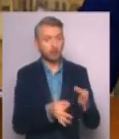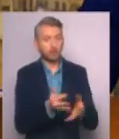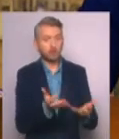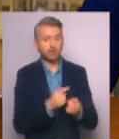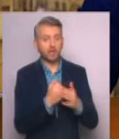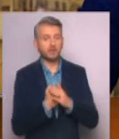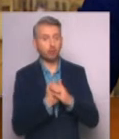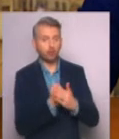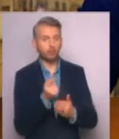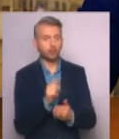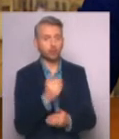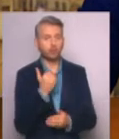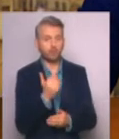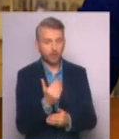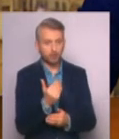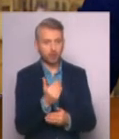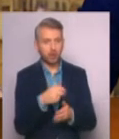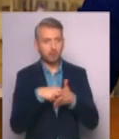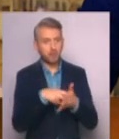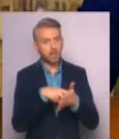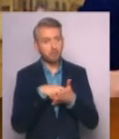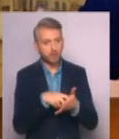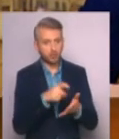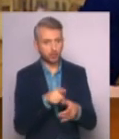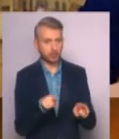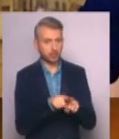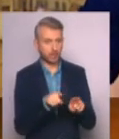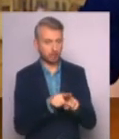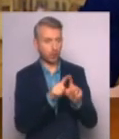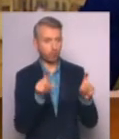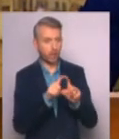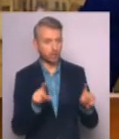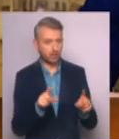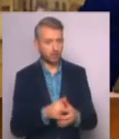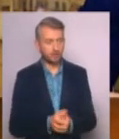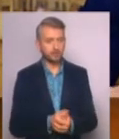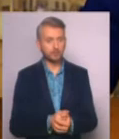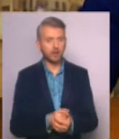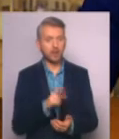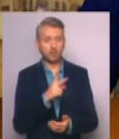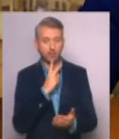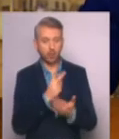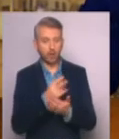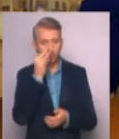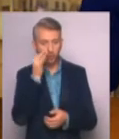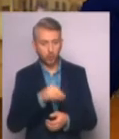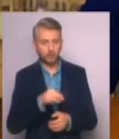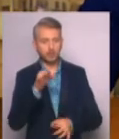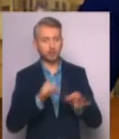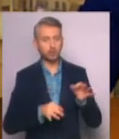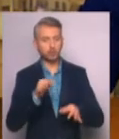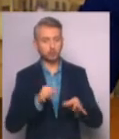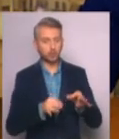основу якраз ту вашу, скажімо так, переписку з такими монополістами. І, як показує досвід, суд